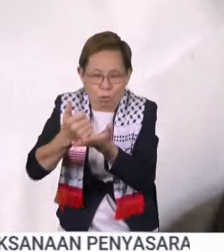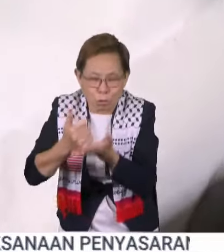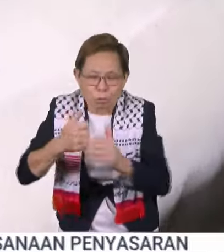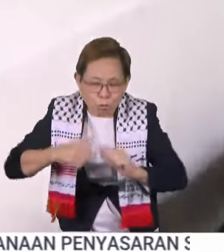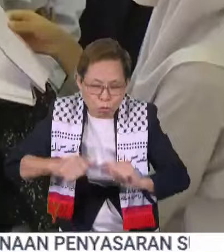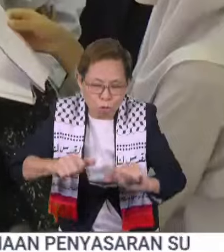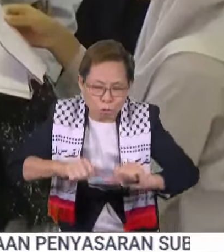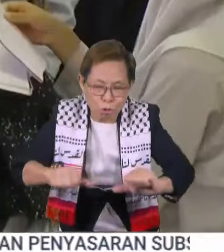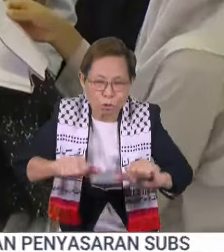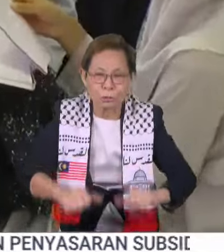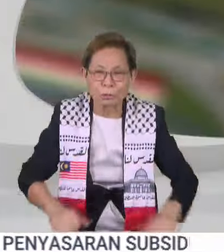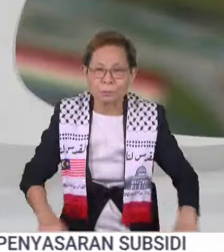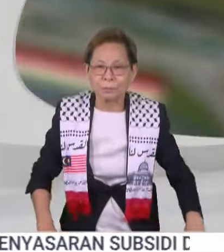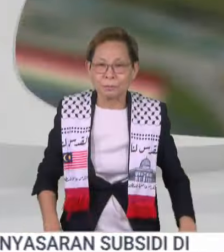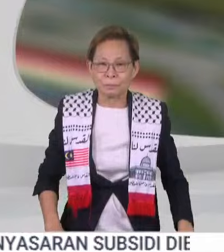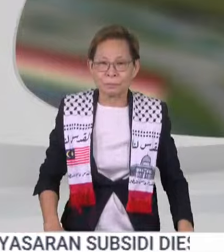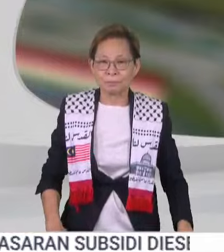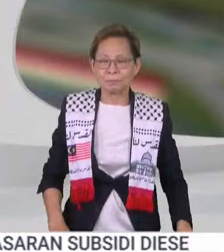berterusan.